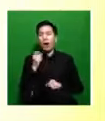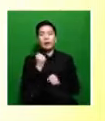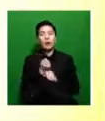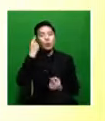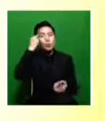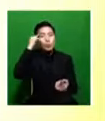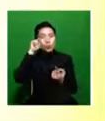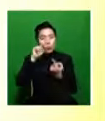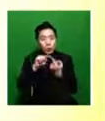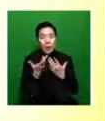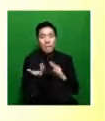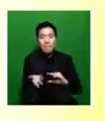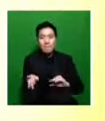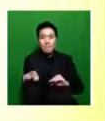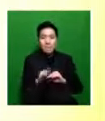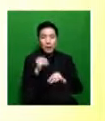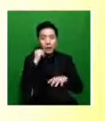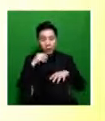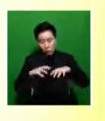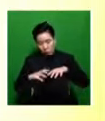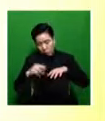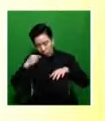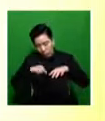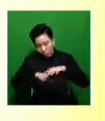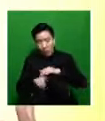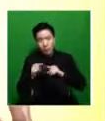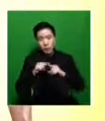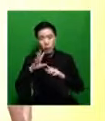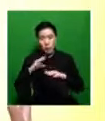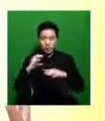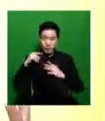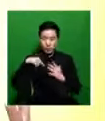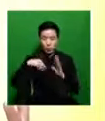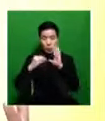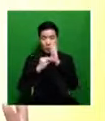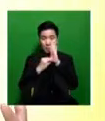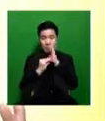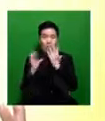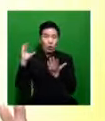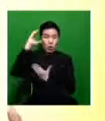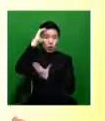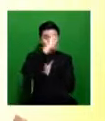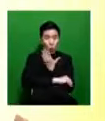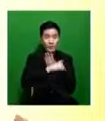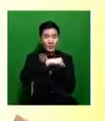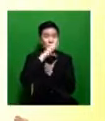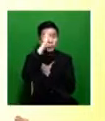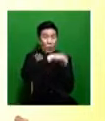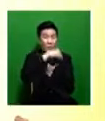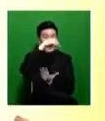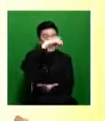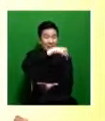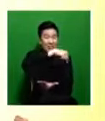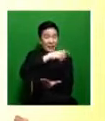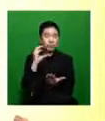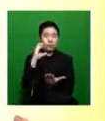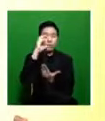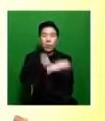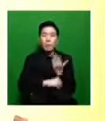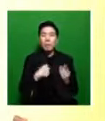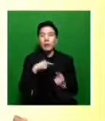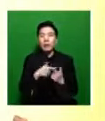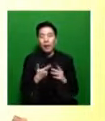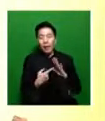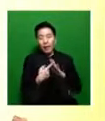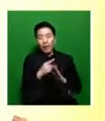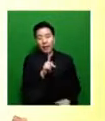ไรเพื่อที่จะเพิ่มประสิทธิภาพในการระบายน้ำให้กับพื้นที่ฝั่งตะวันตกของกรุงเทพมหานครก็จะครอบคลุมมีเขตที่